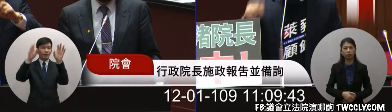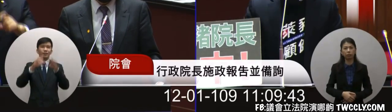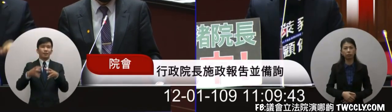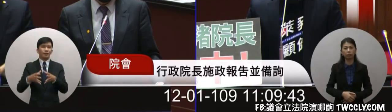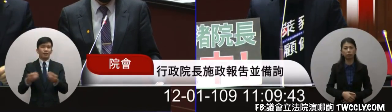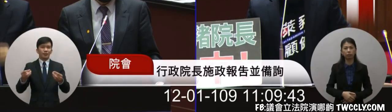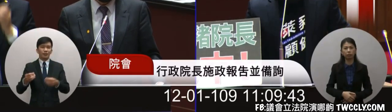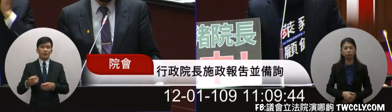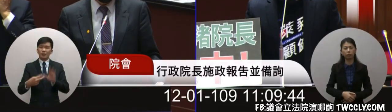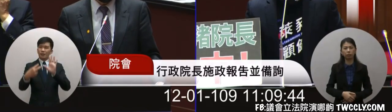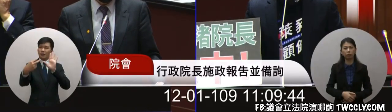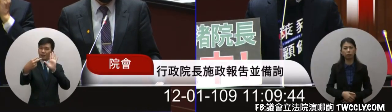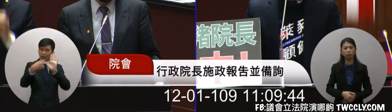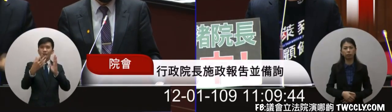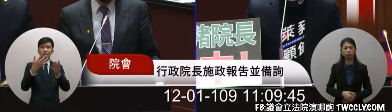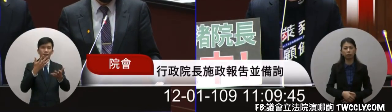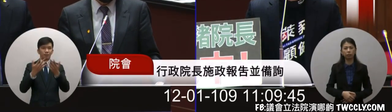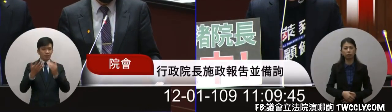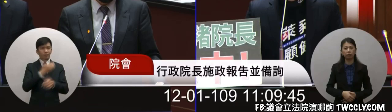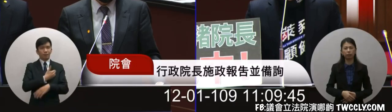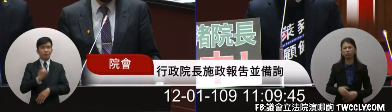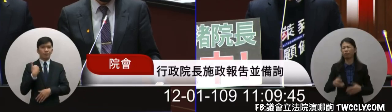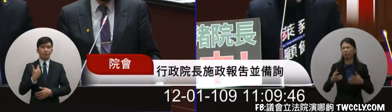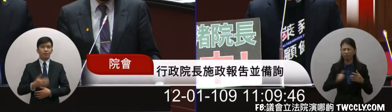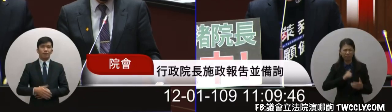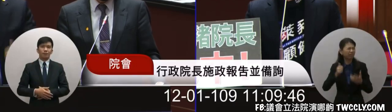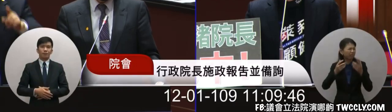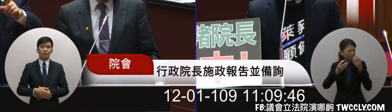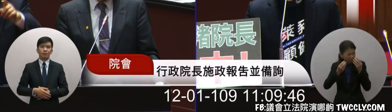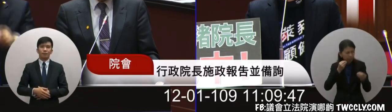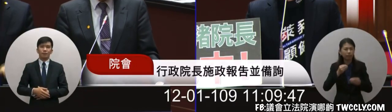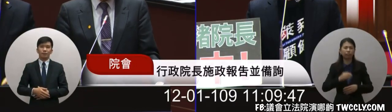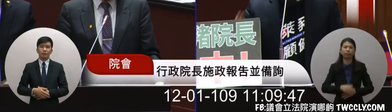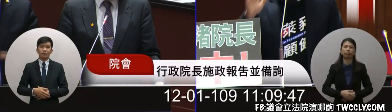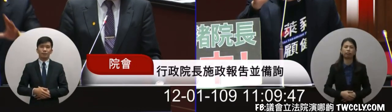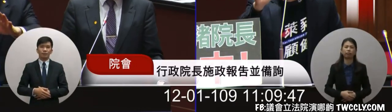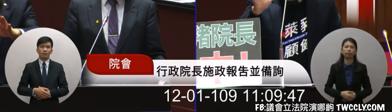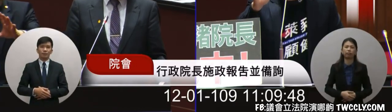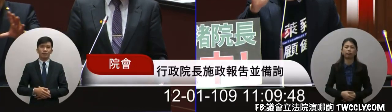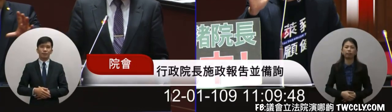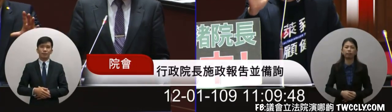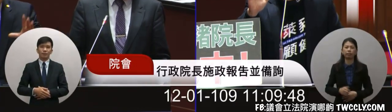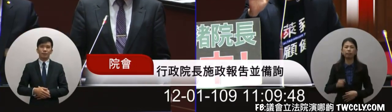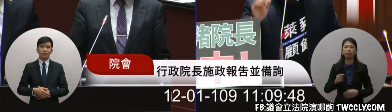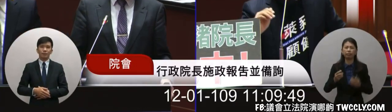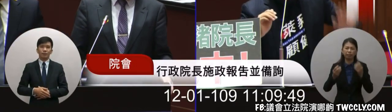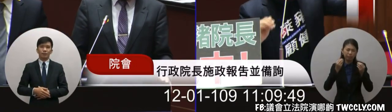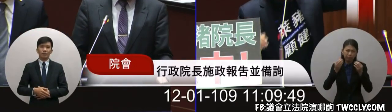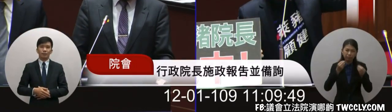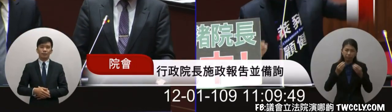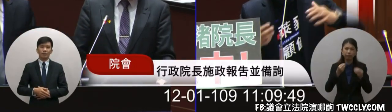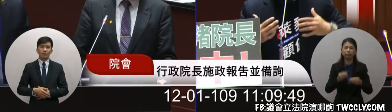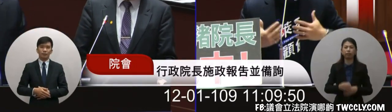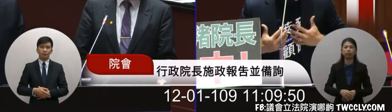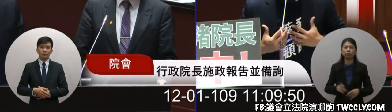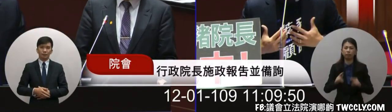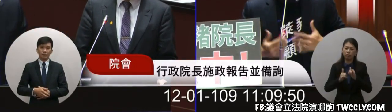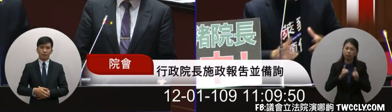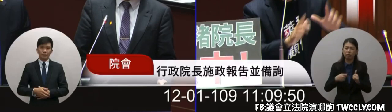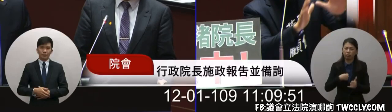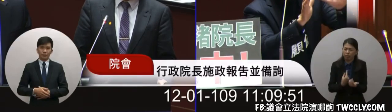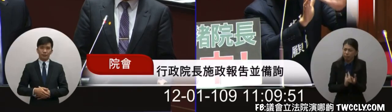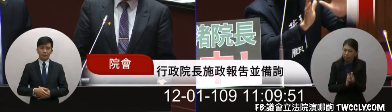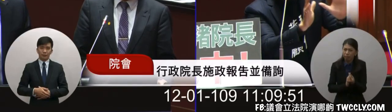清清楚楚， 我这个清楚，院长都是因为不清楚，都是因为不清楚，民众跟我同